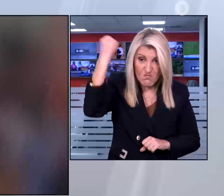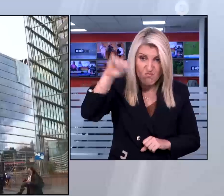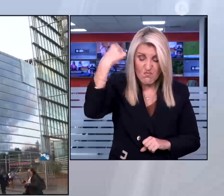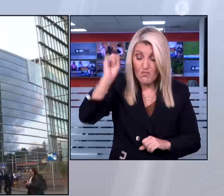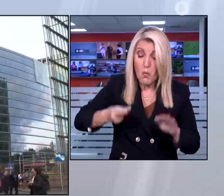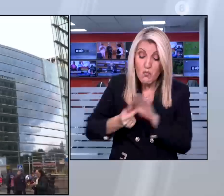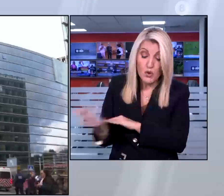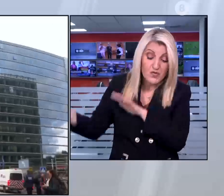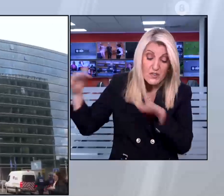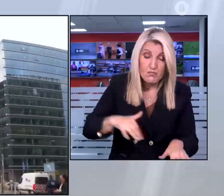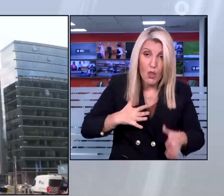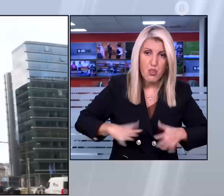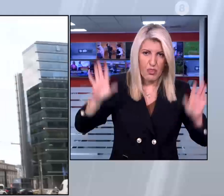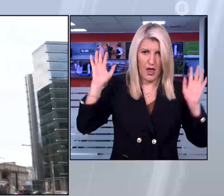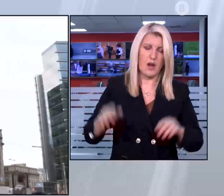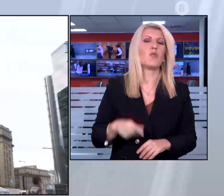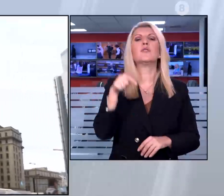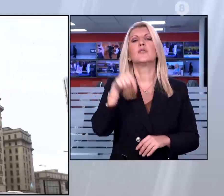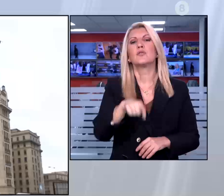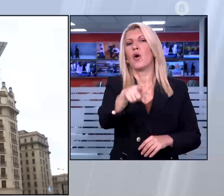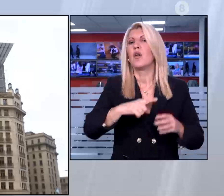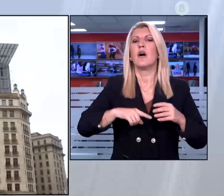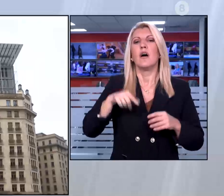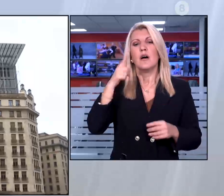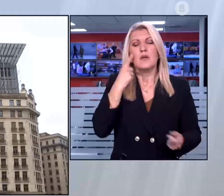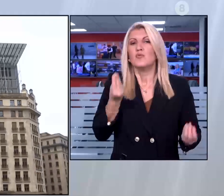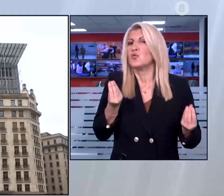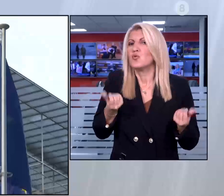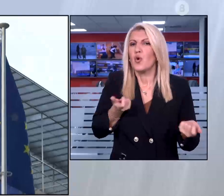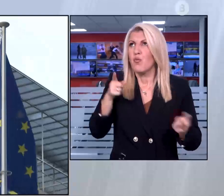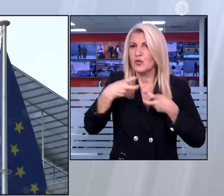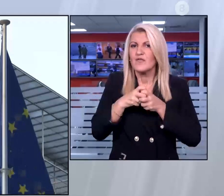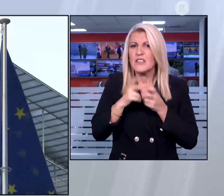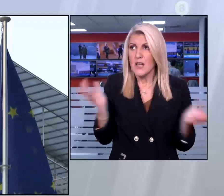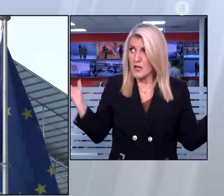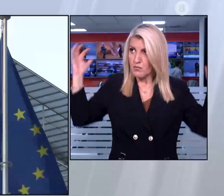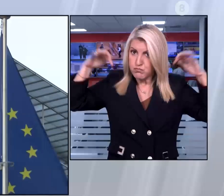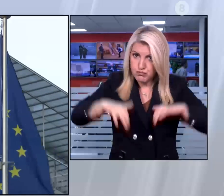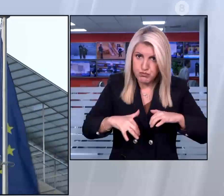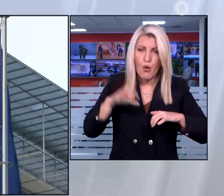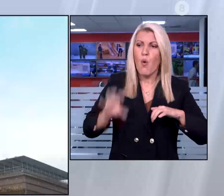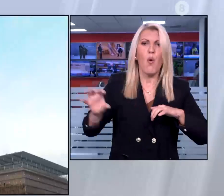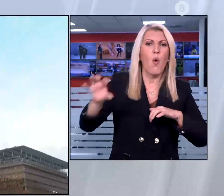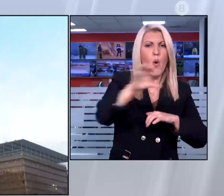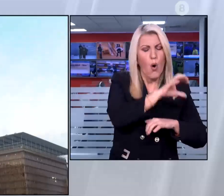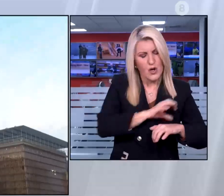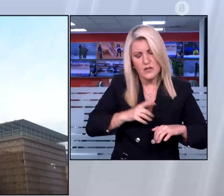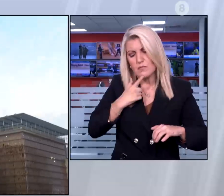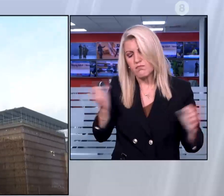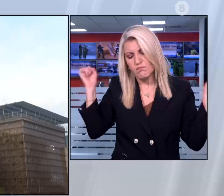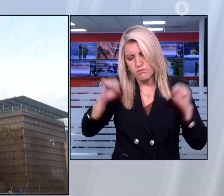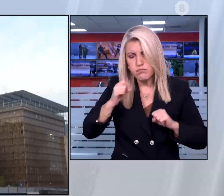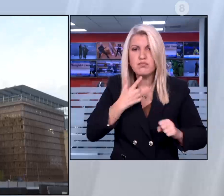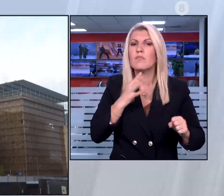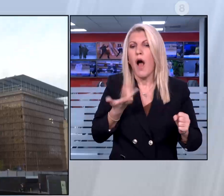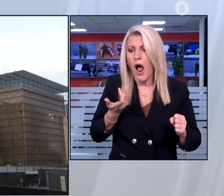Ευρωπαϊκή Ένωση αναζητά τον καλύτερο τρόπο διαχείρισης. Στην παρούσα φάση, για μία ακόμα φορά, οι χώρες της Ένωσης στη Σύνοδο Κορυφής στις Βρυξέλλες εμφανίζονται μοιρασμένες